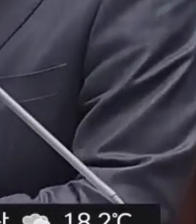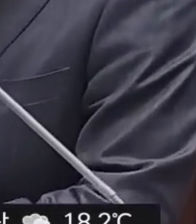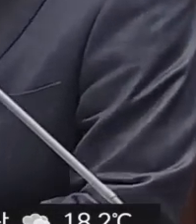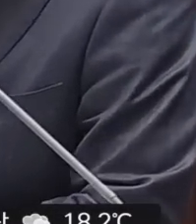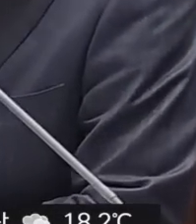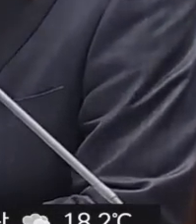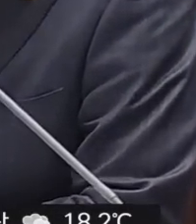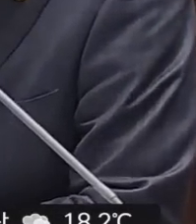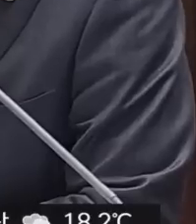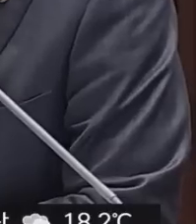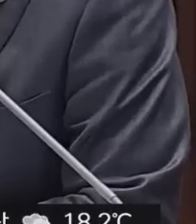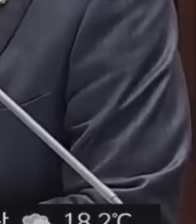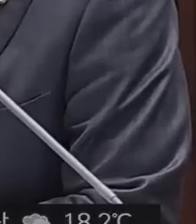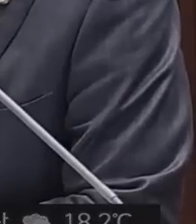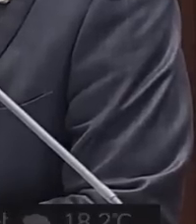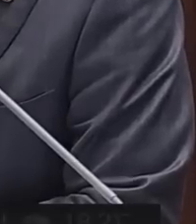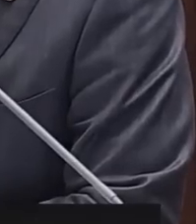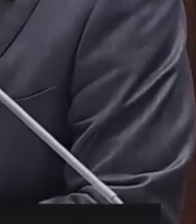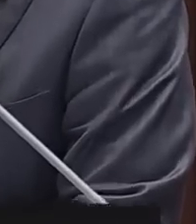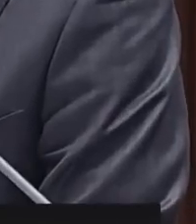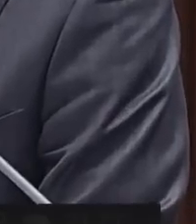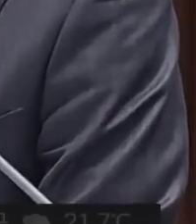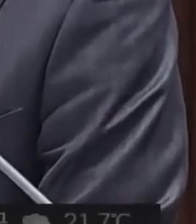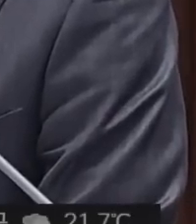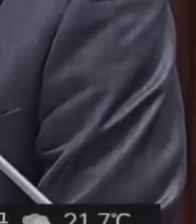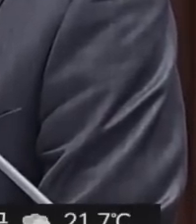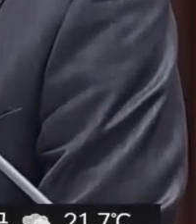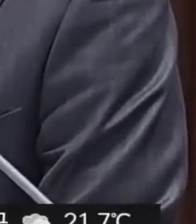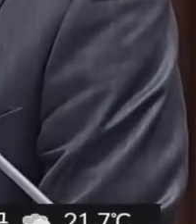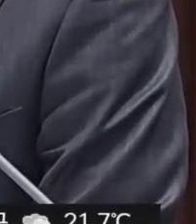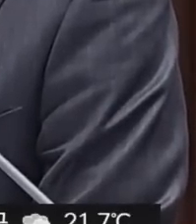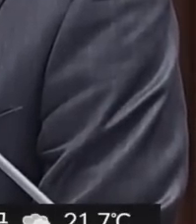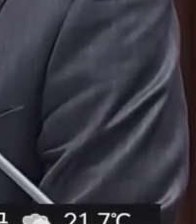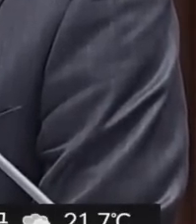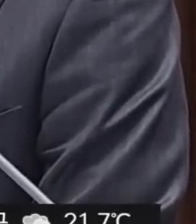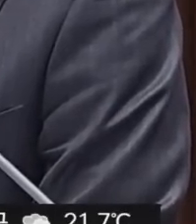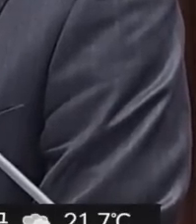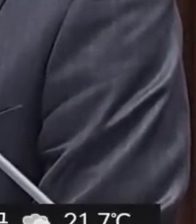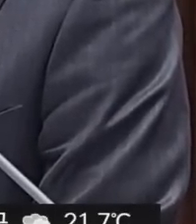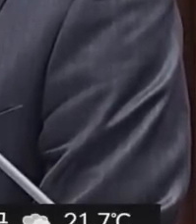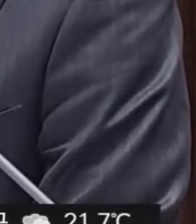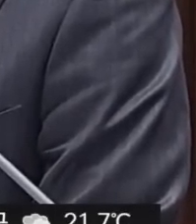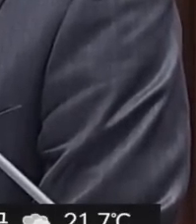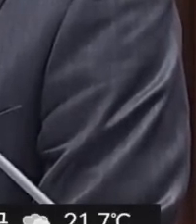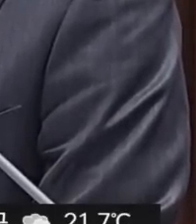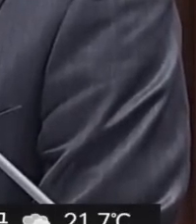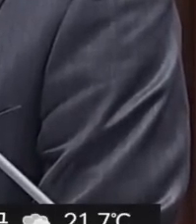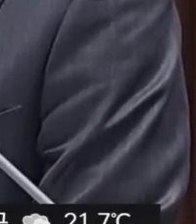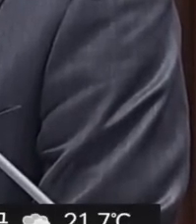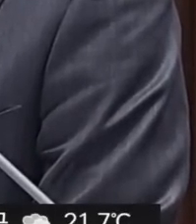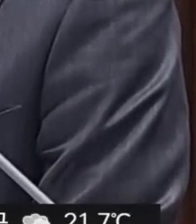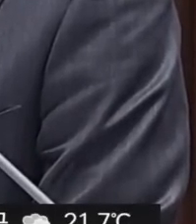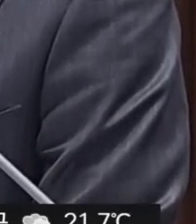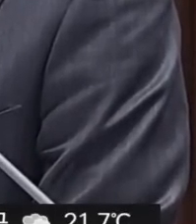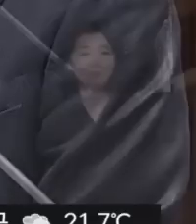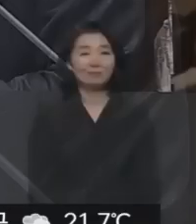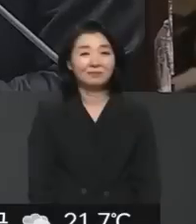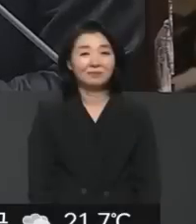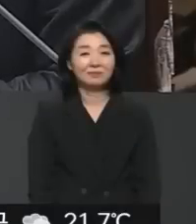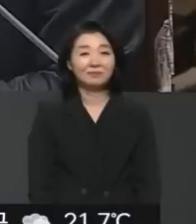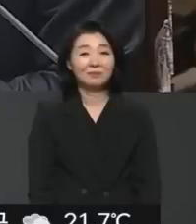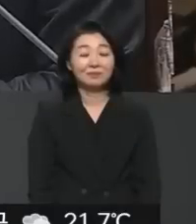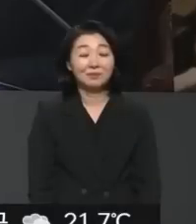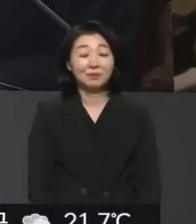장관님이 작아져야 할 것은 권력이 아닙니다. 국민과 역사 앞에 겸손해야 되는 겁니다. 네,